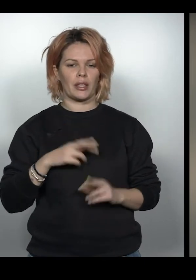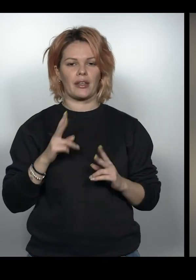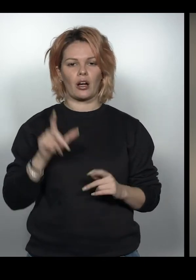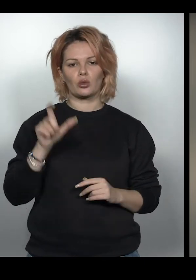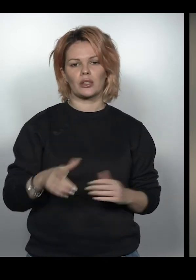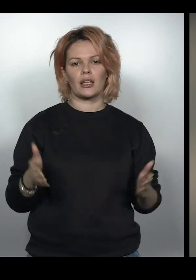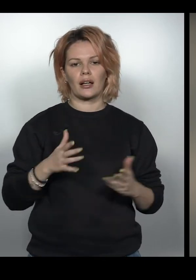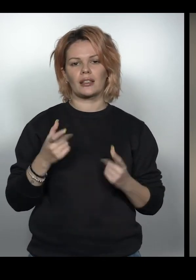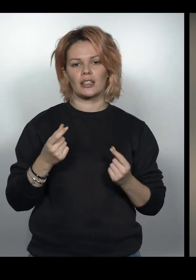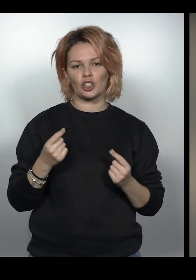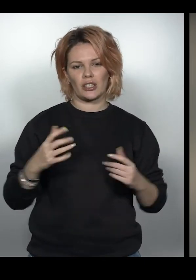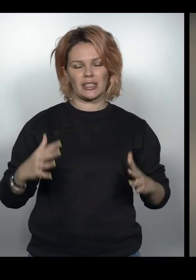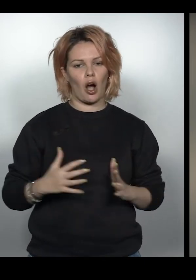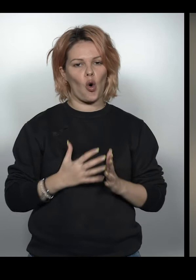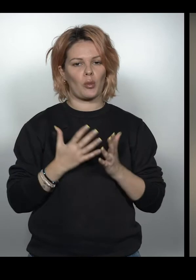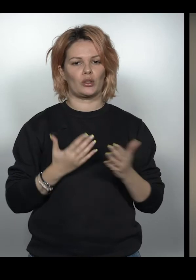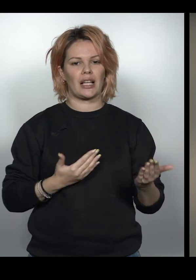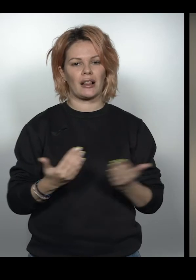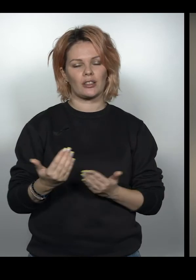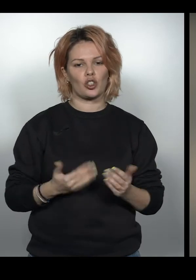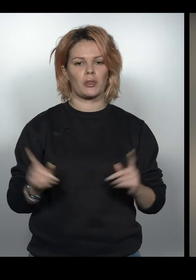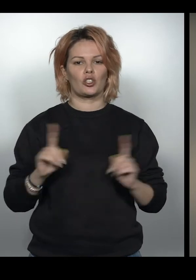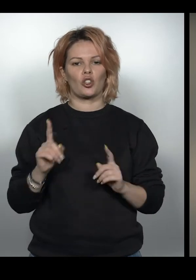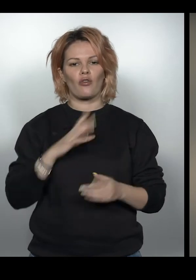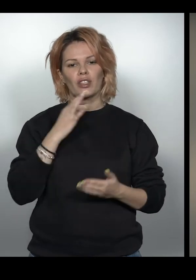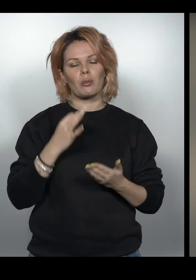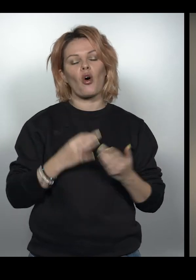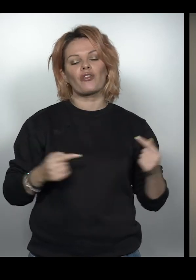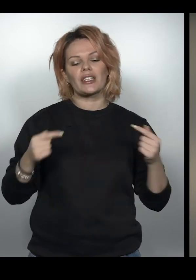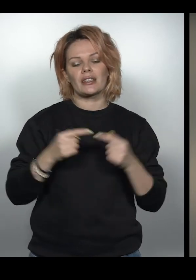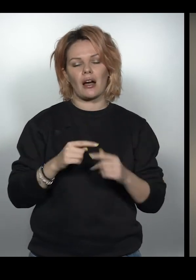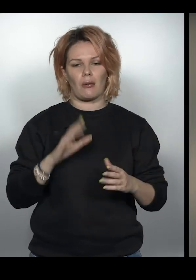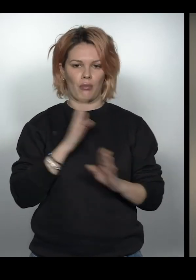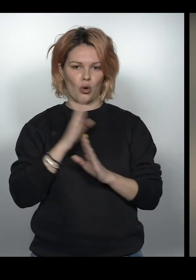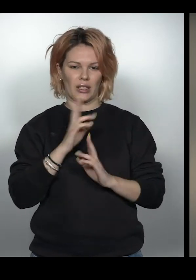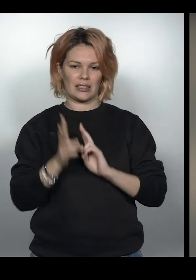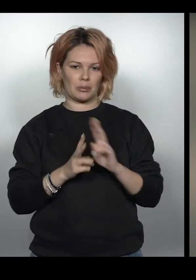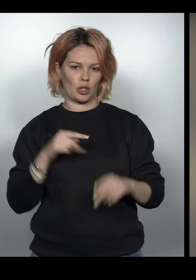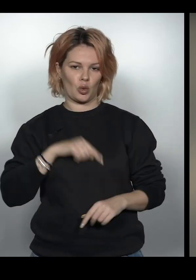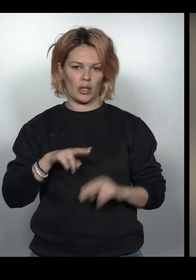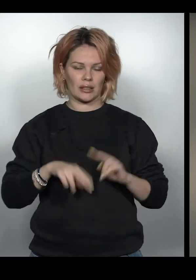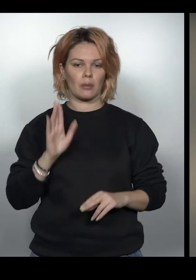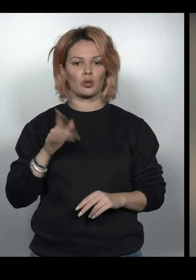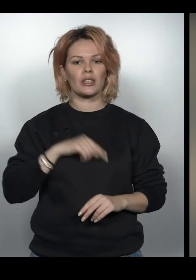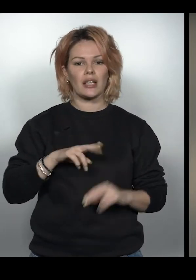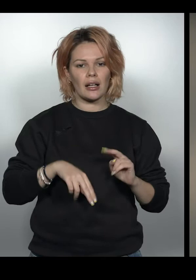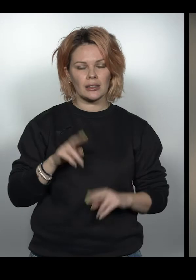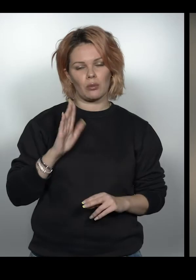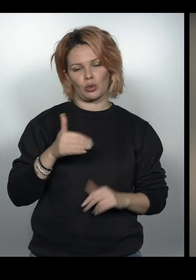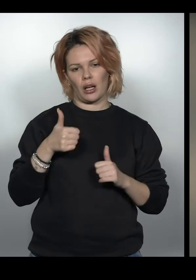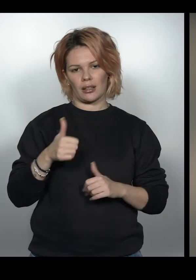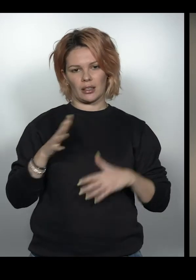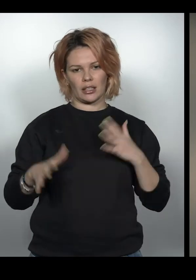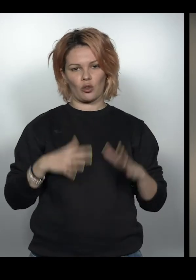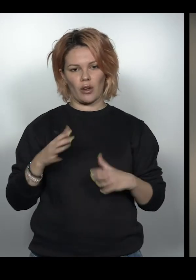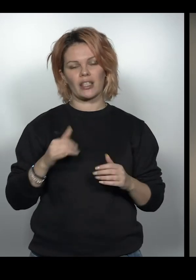тренерів. Сам знаю по собі, як людина, яка трішки захоплюється лижами, що відповідна погода вже змінює настрій. А буде